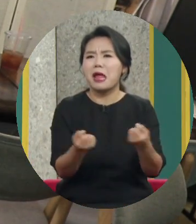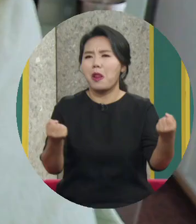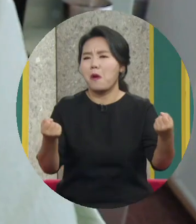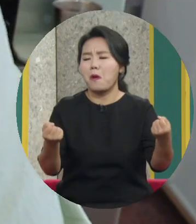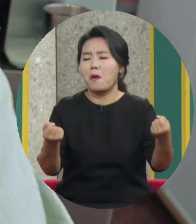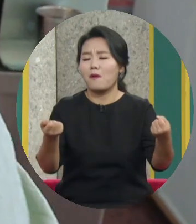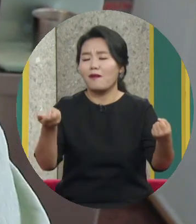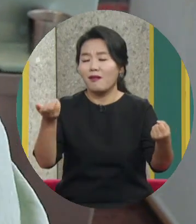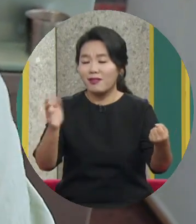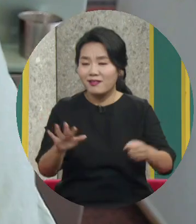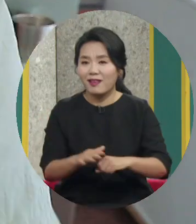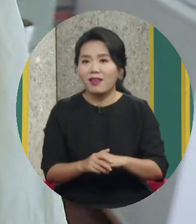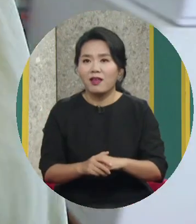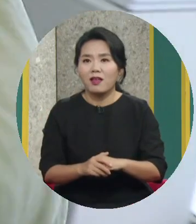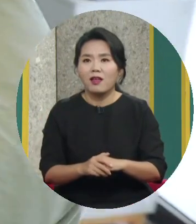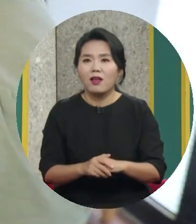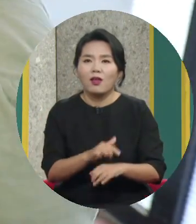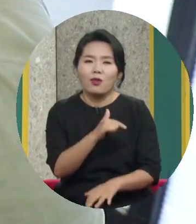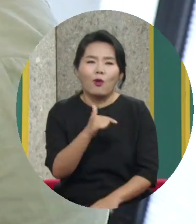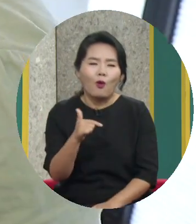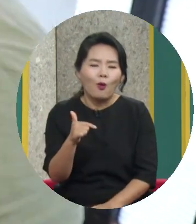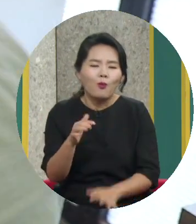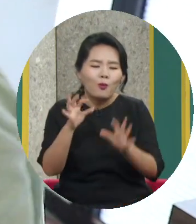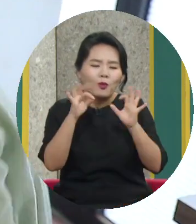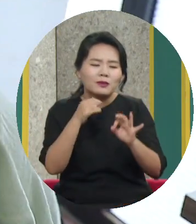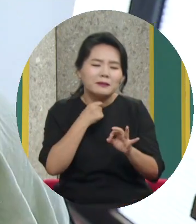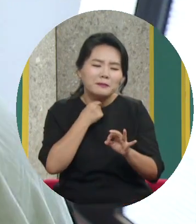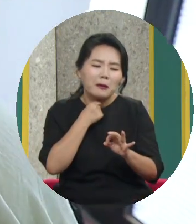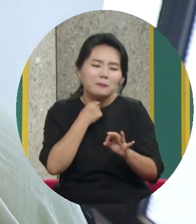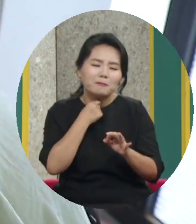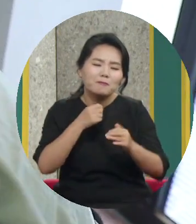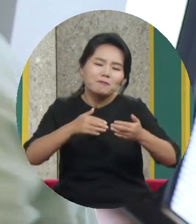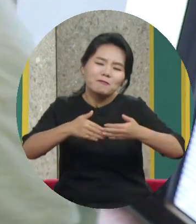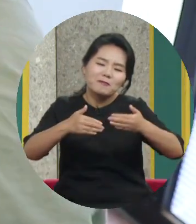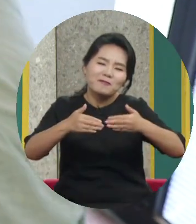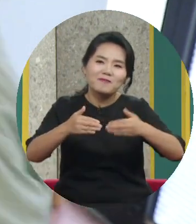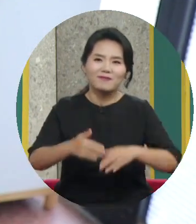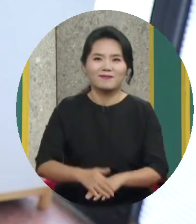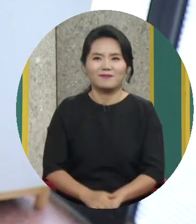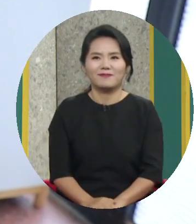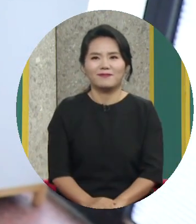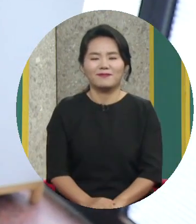것뿐인데 이렇게나 애틋합니다.